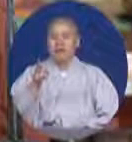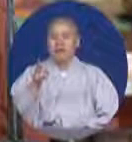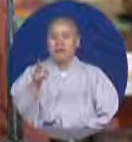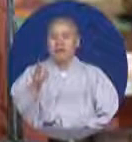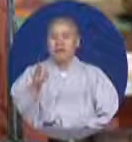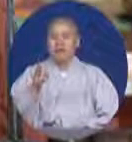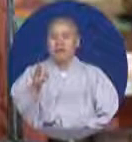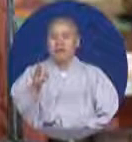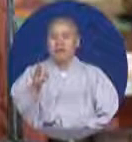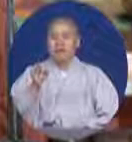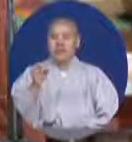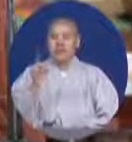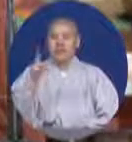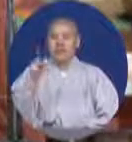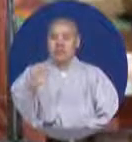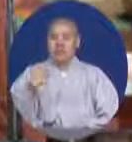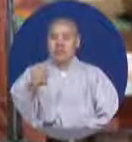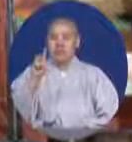세계에